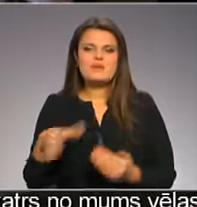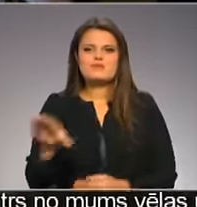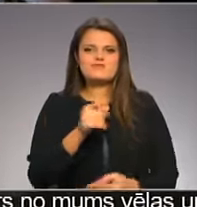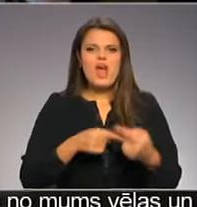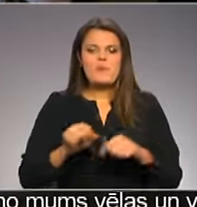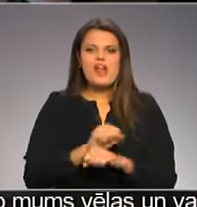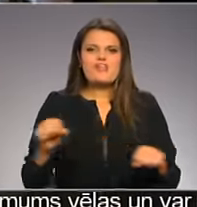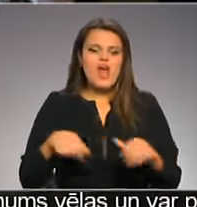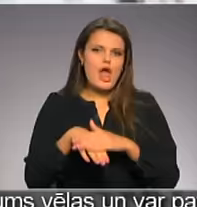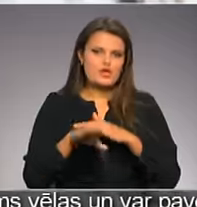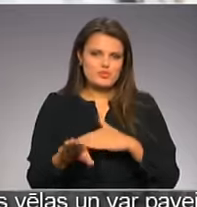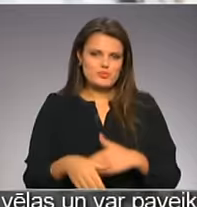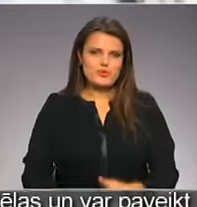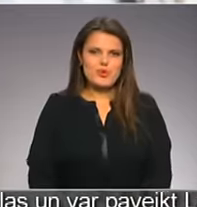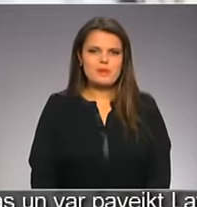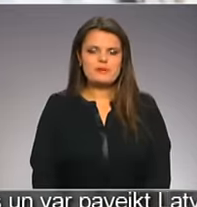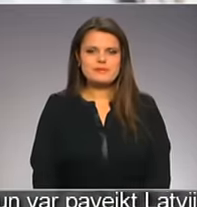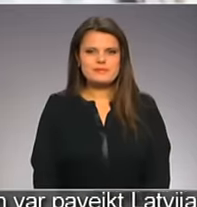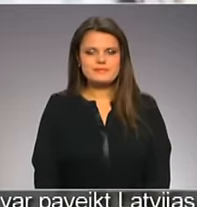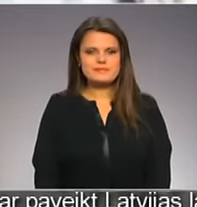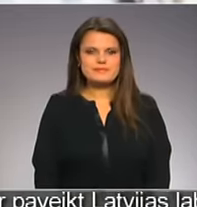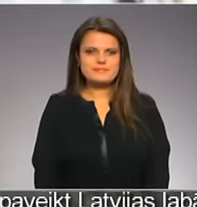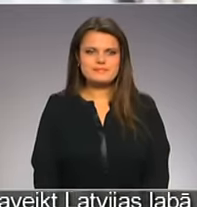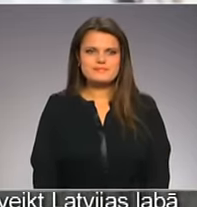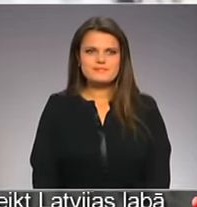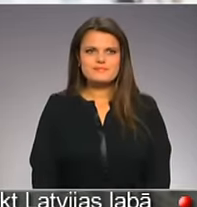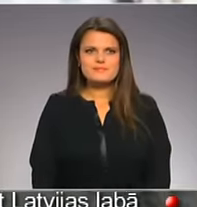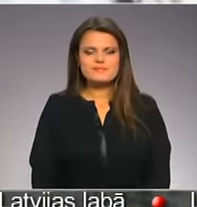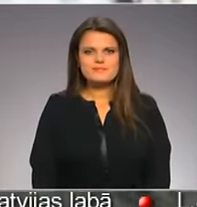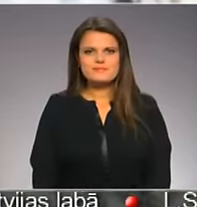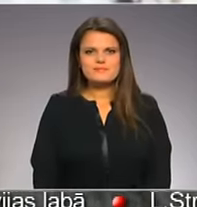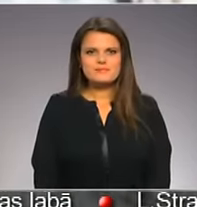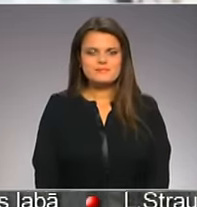lai nelaiž prom. Sandra Leitāne, Andris Pāns, TV Spektrs.